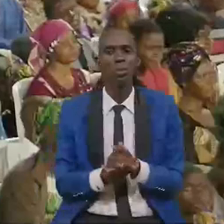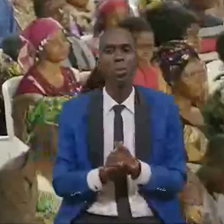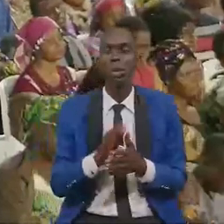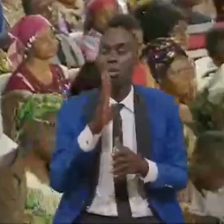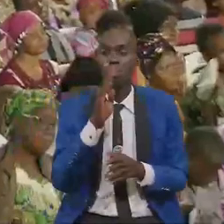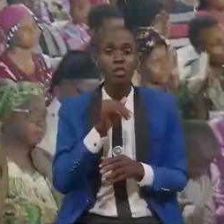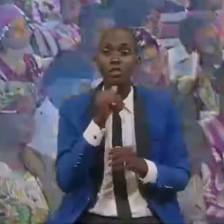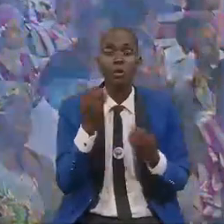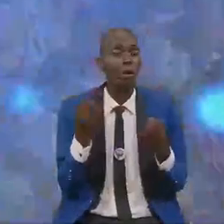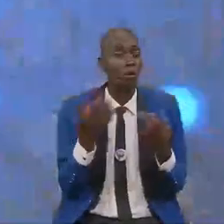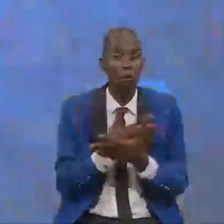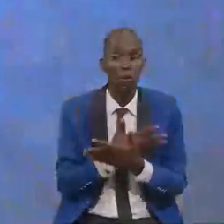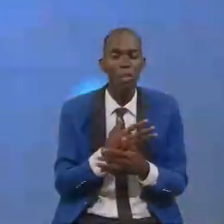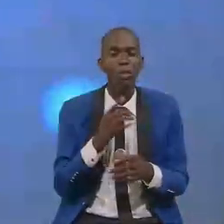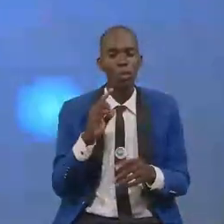croissant